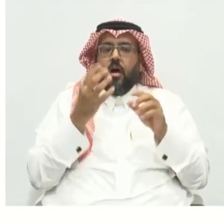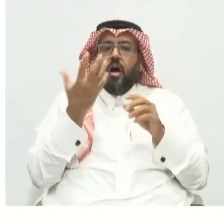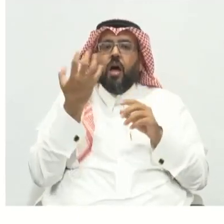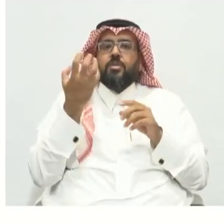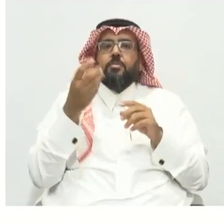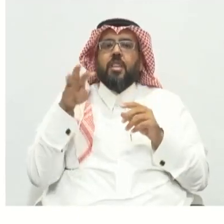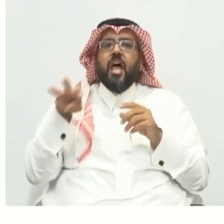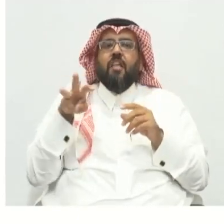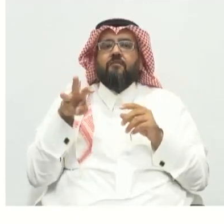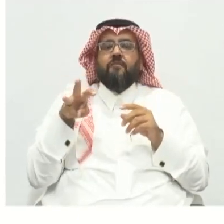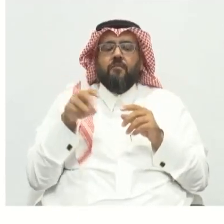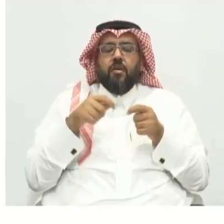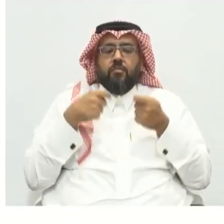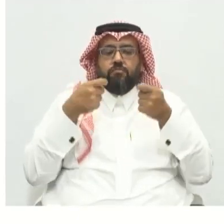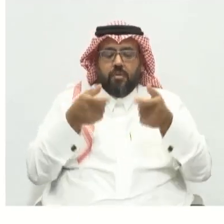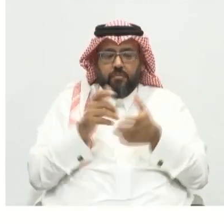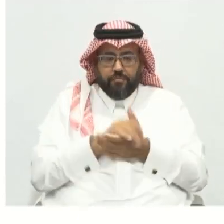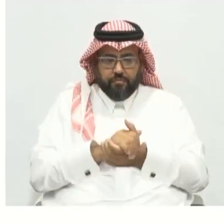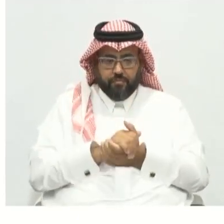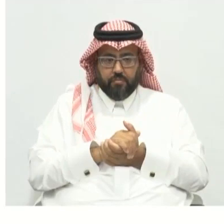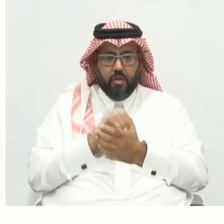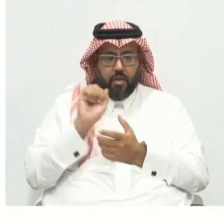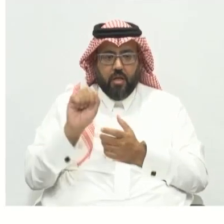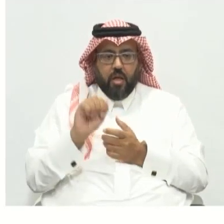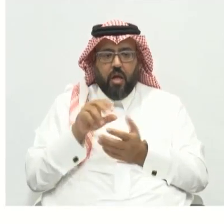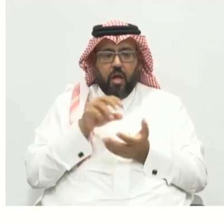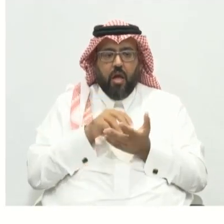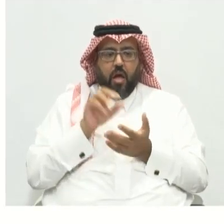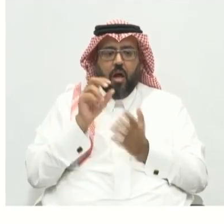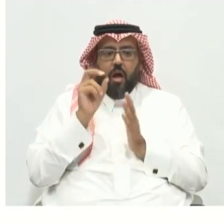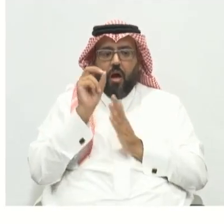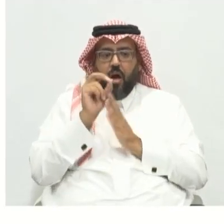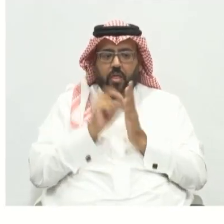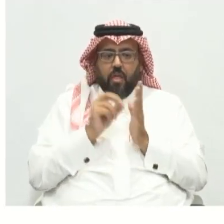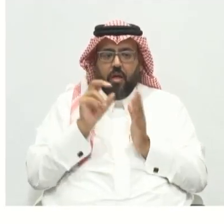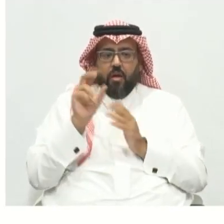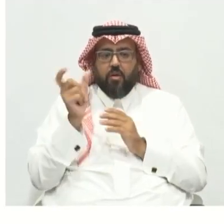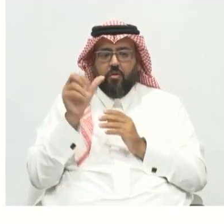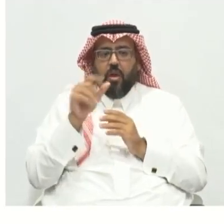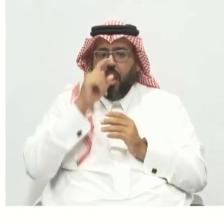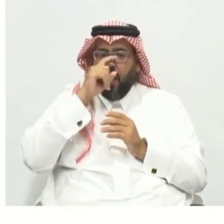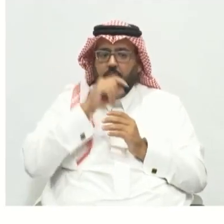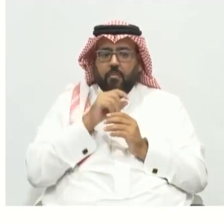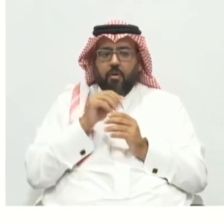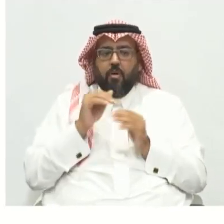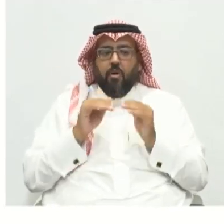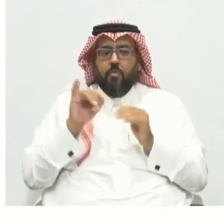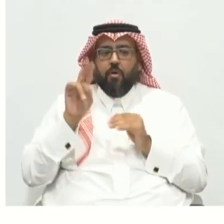المختلفه ايضا نلاحظ ان من خصائص العامه العامه للقاعده القانونيه انها ملزمه